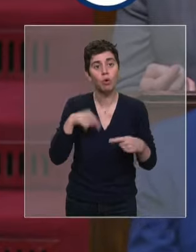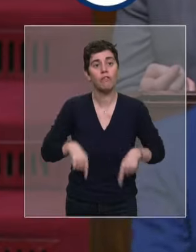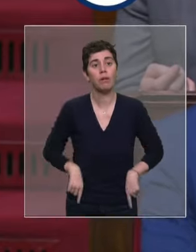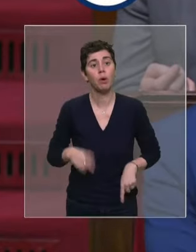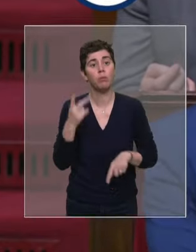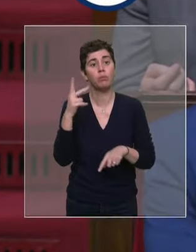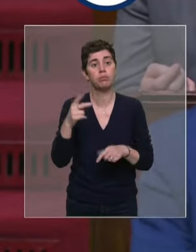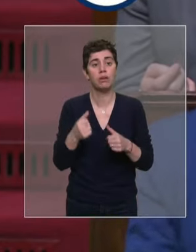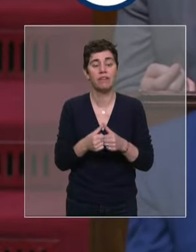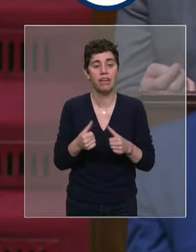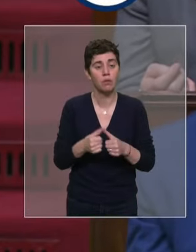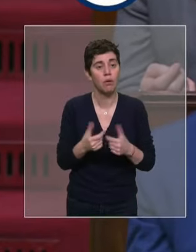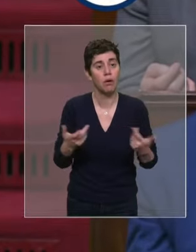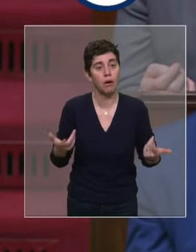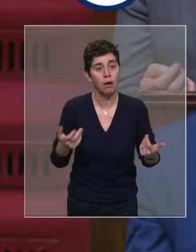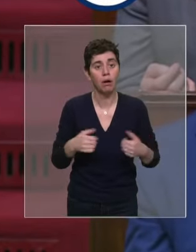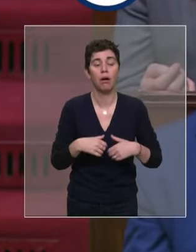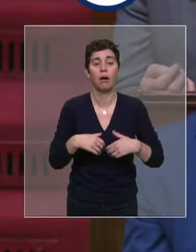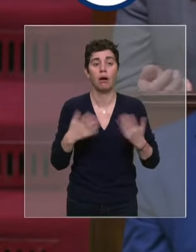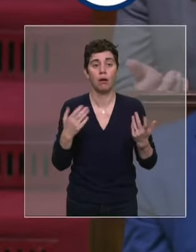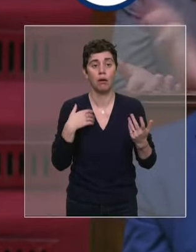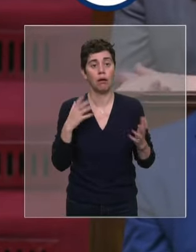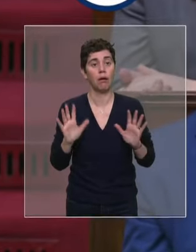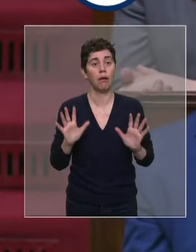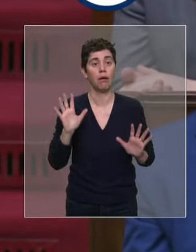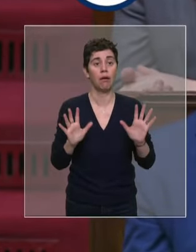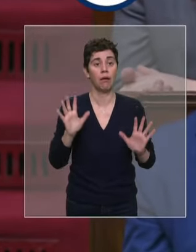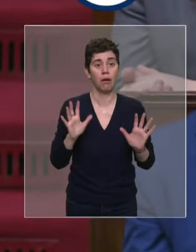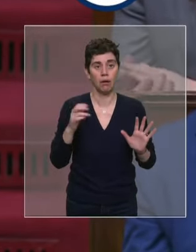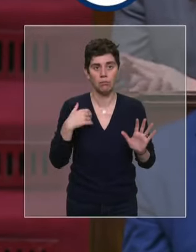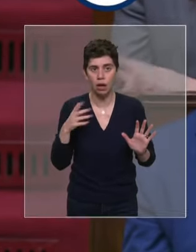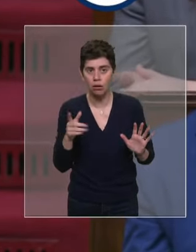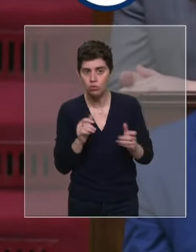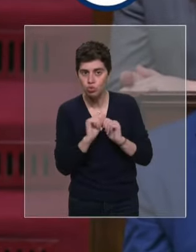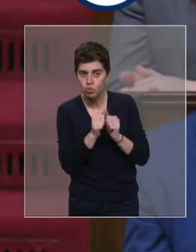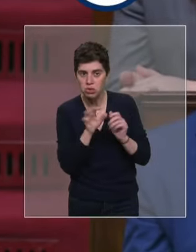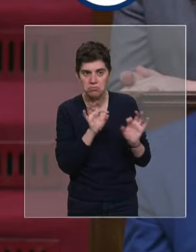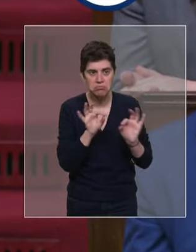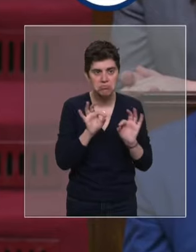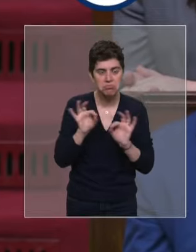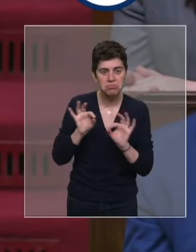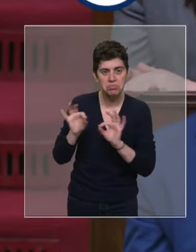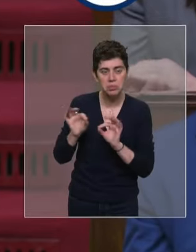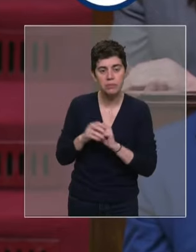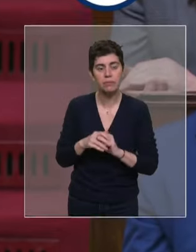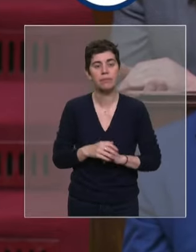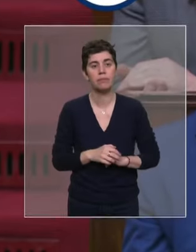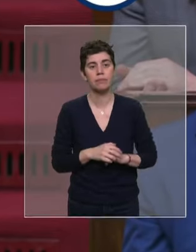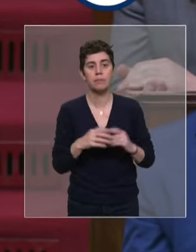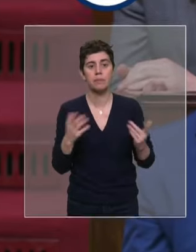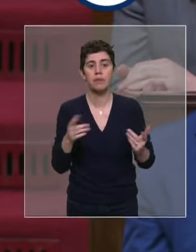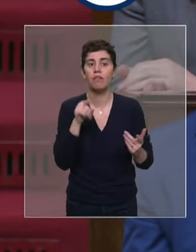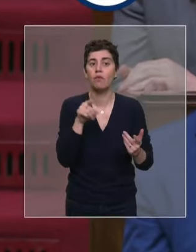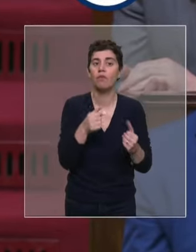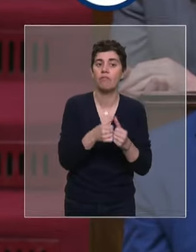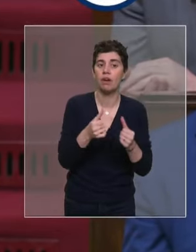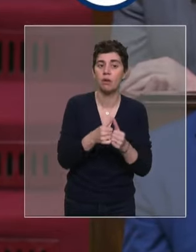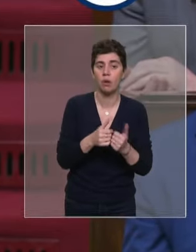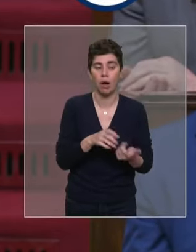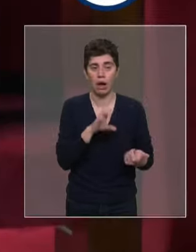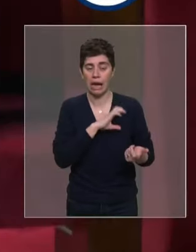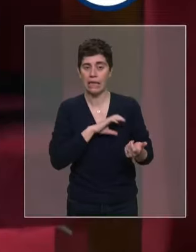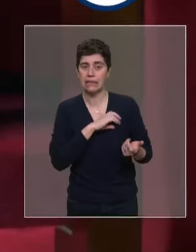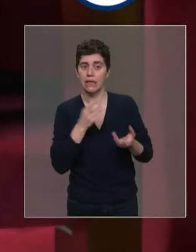l'indignation est à géométrie variable. Votre silence est moins assourdissant lorsqu'il s'agit d'essayer de faire croire à